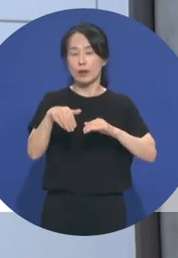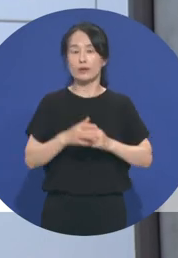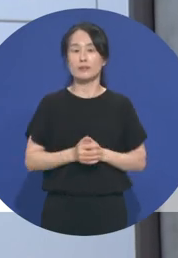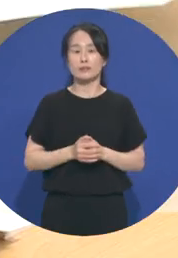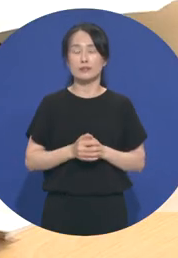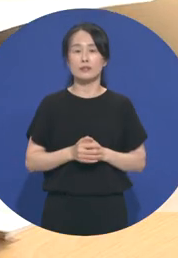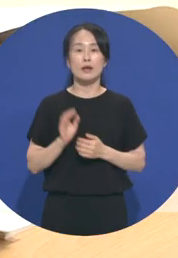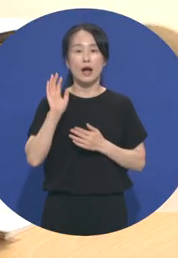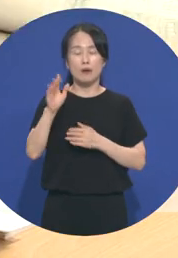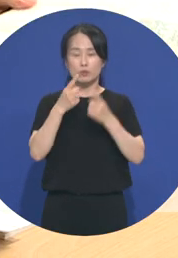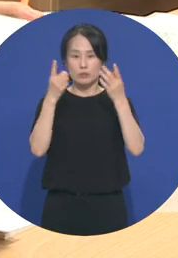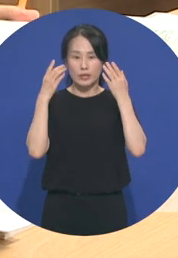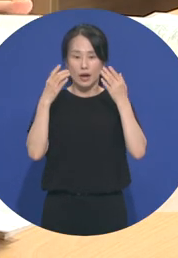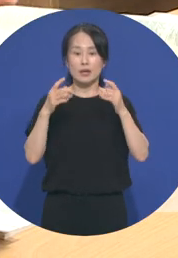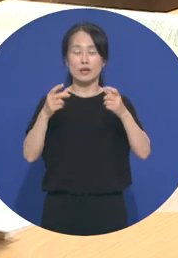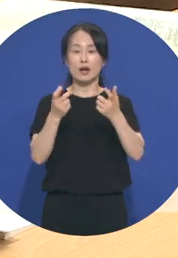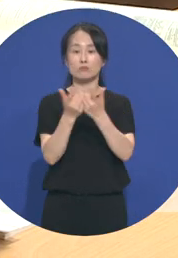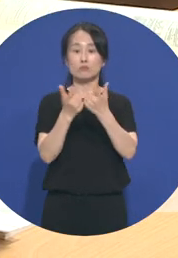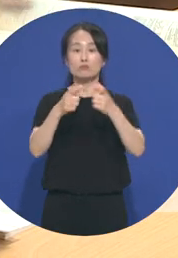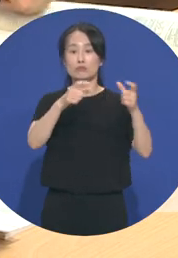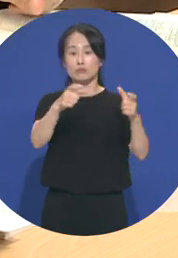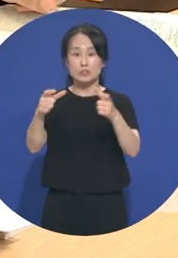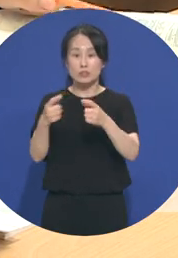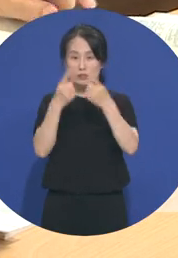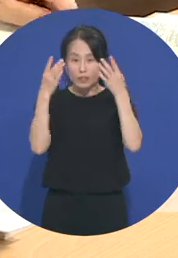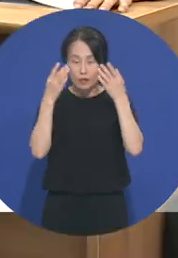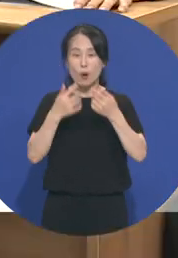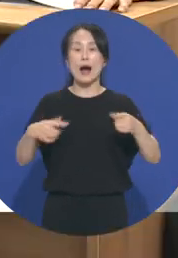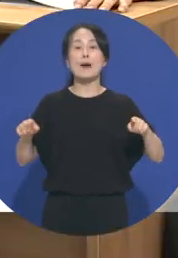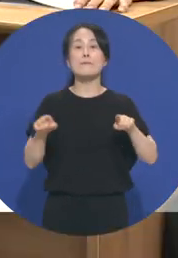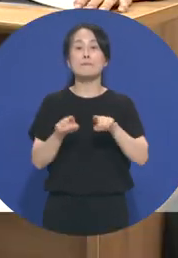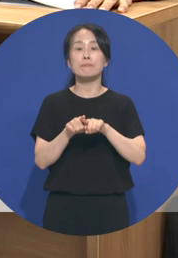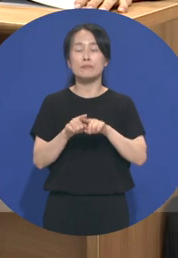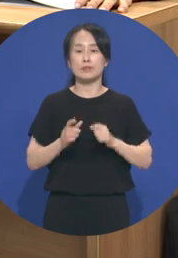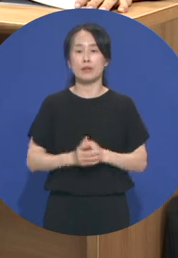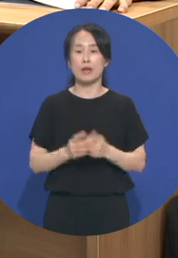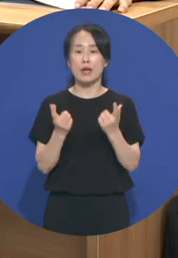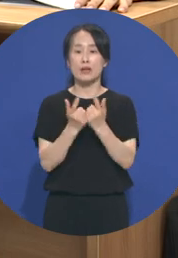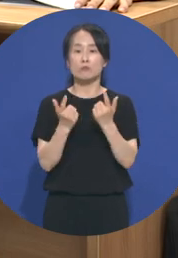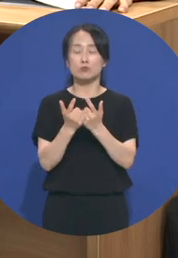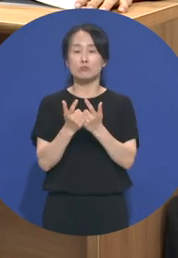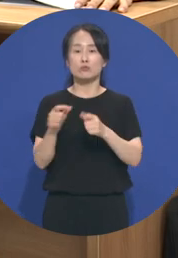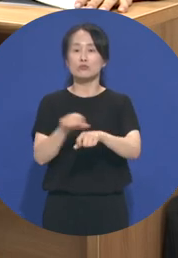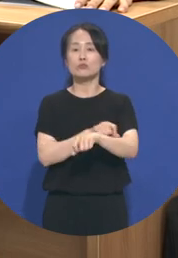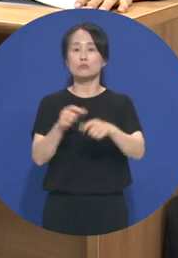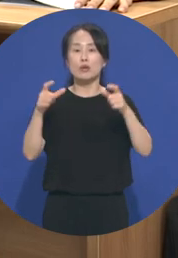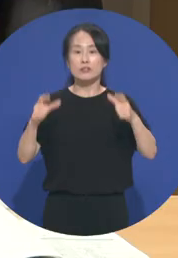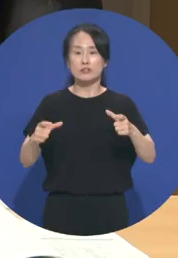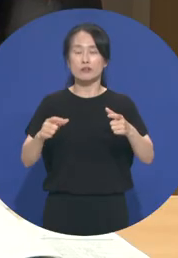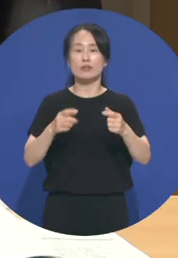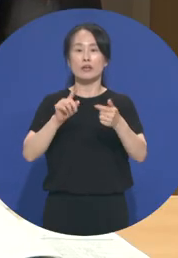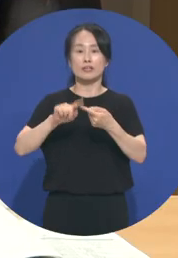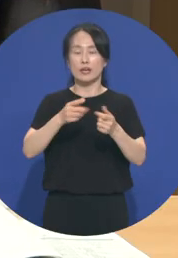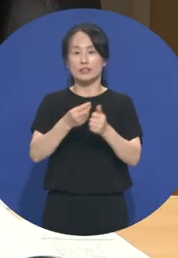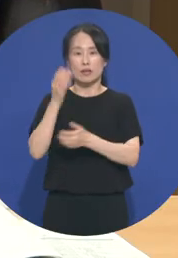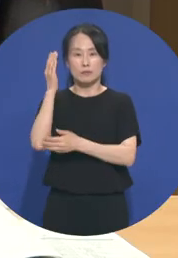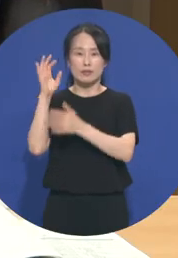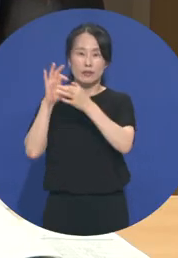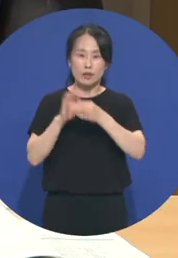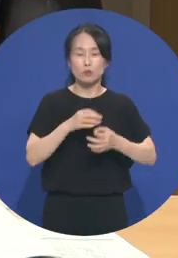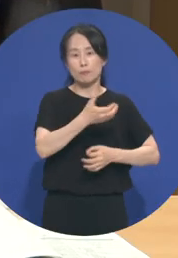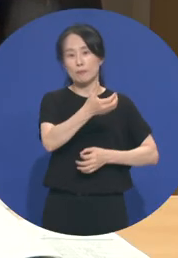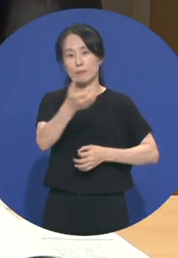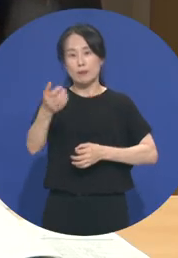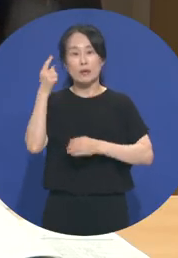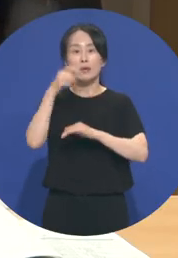돈는 앞으로 경민대 신한대 등 경기북부 지역 대학 지역 사회와 함께 경기 북부 특별 자치도 설치에 대한 세미나를